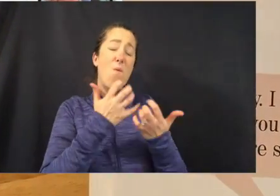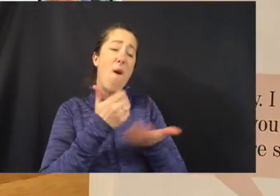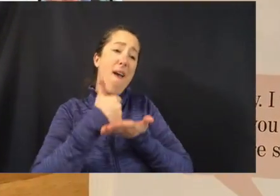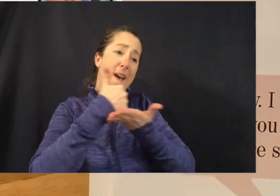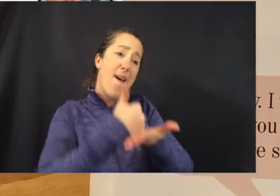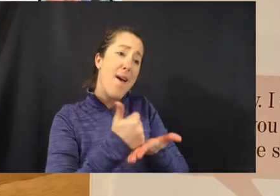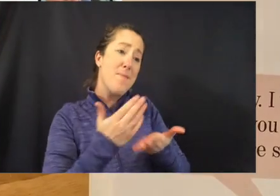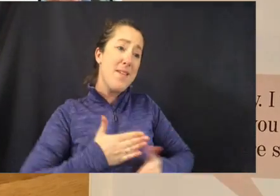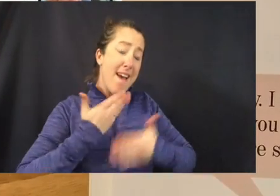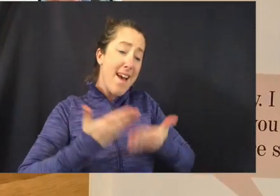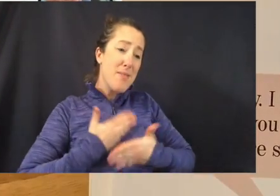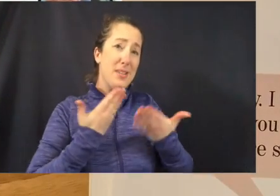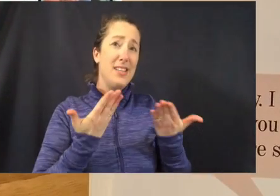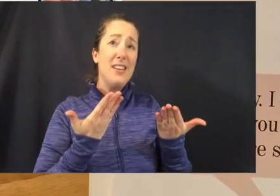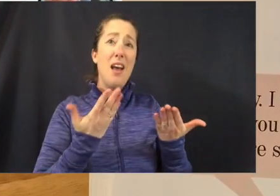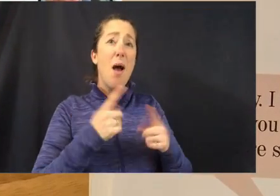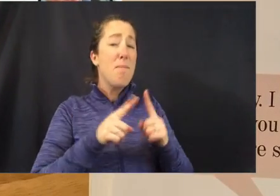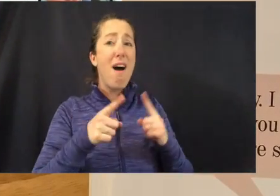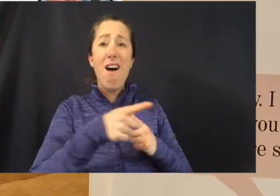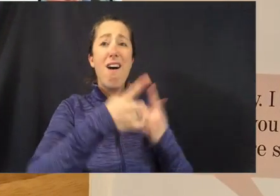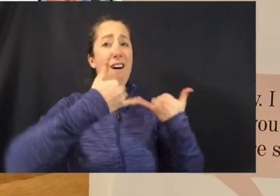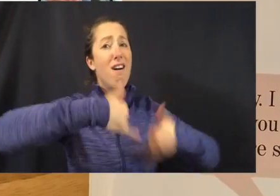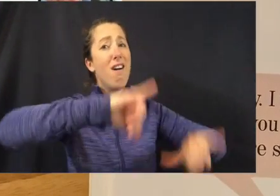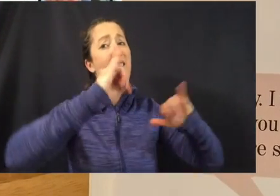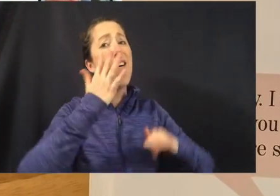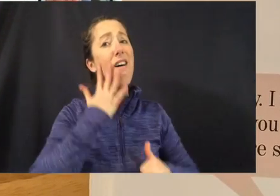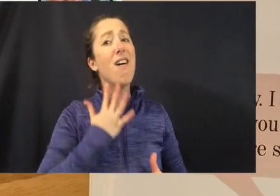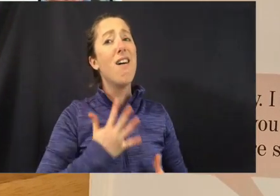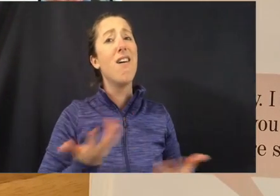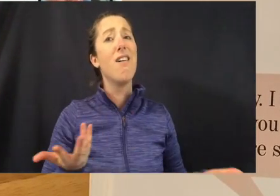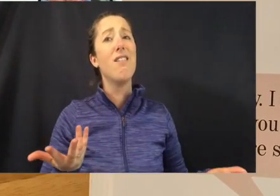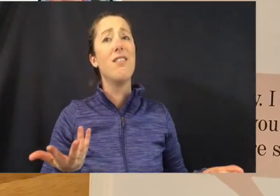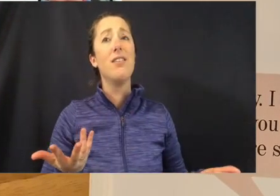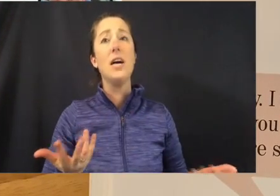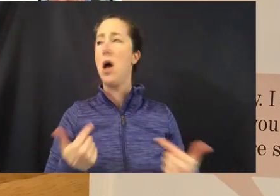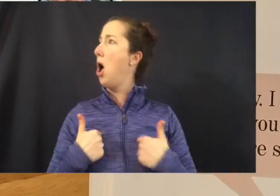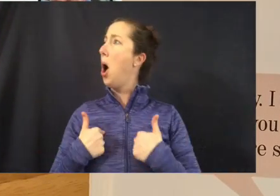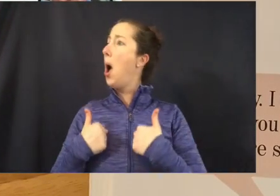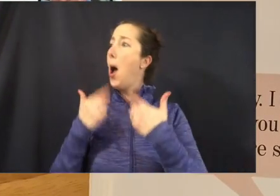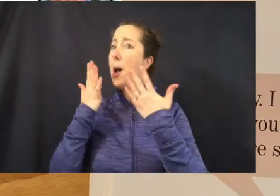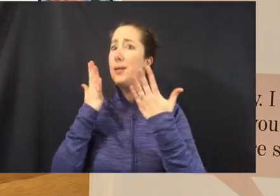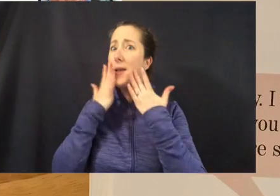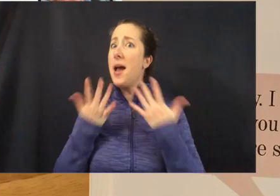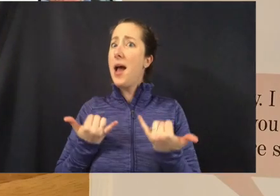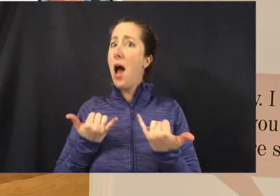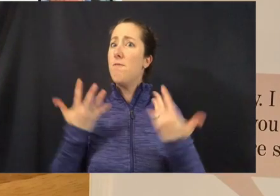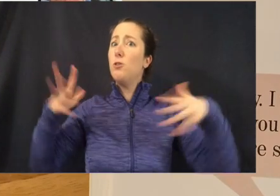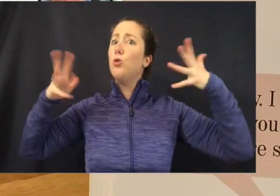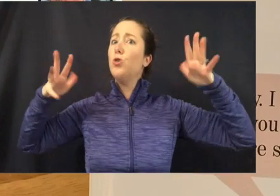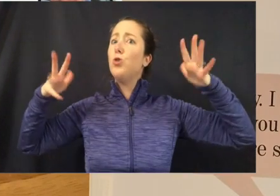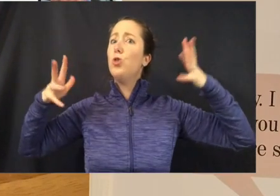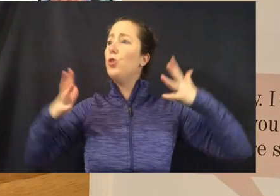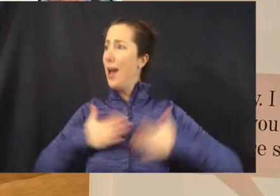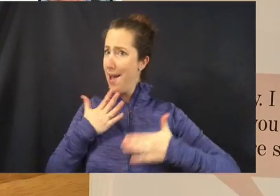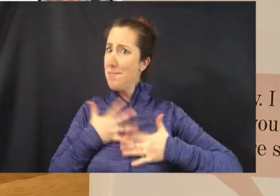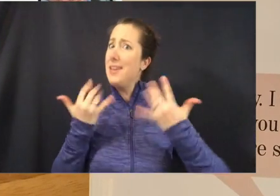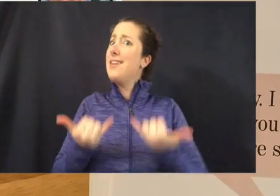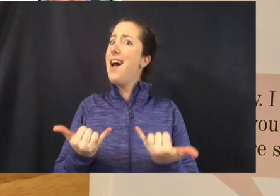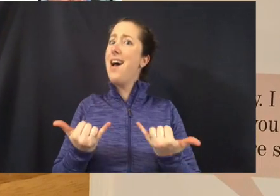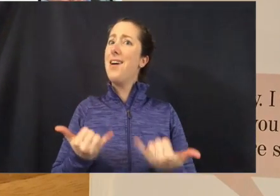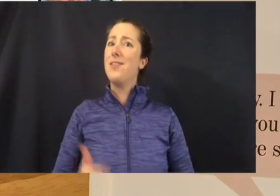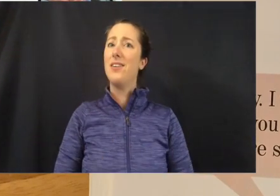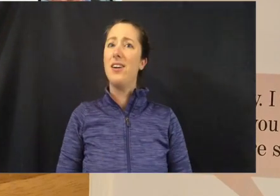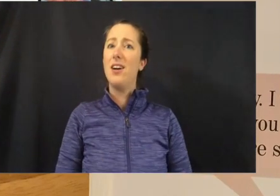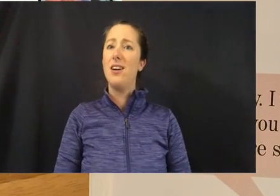I am sorry. I wanted to make you happy, but you are still sad. Je voulais te rendre I am not sad heureux. now.